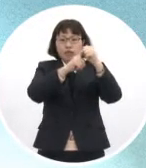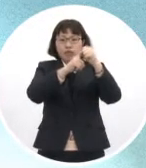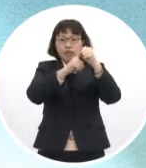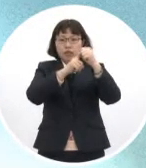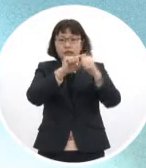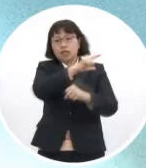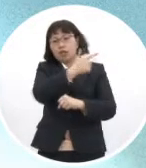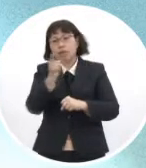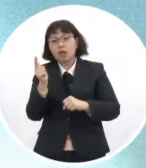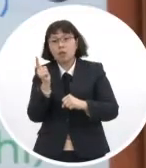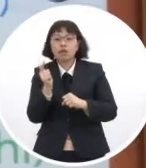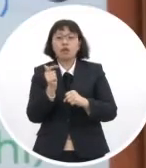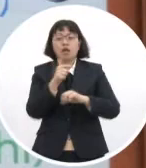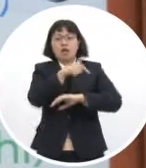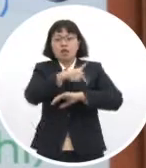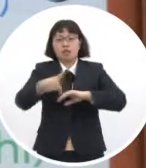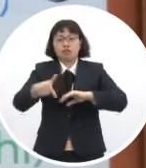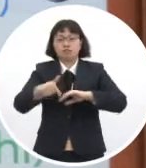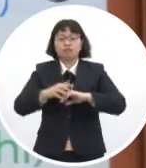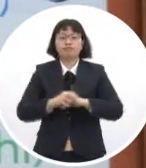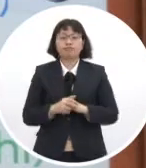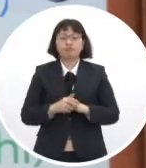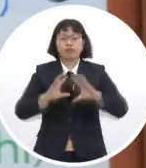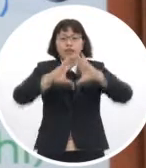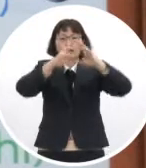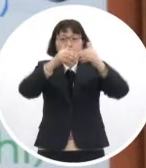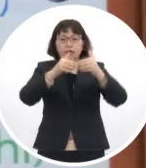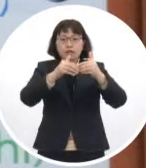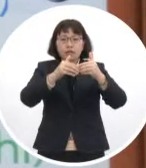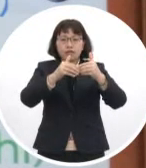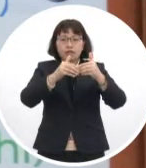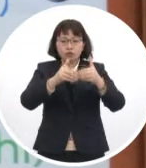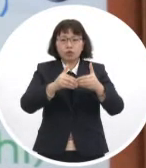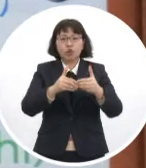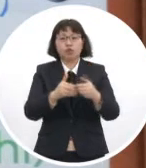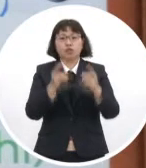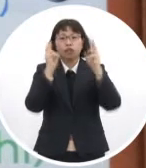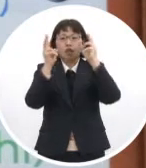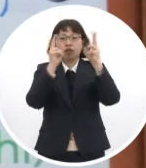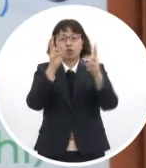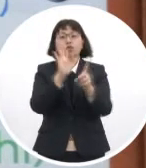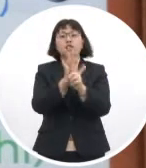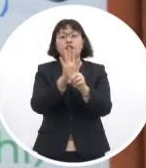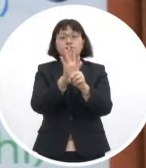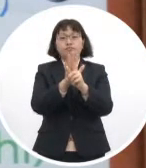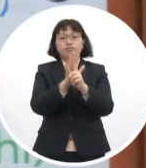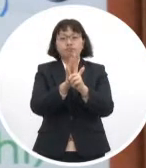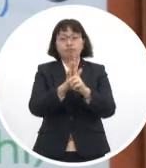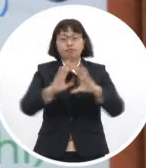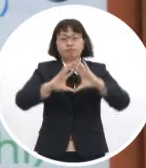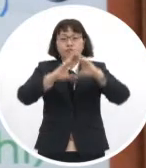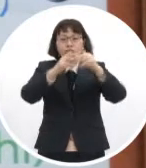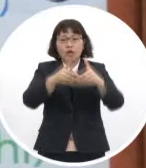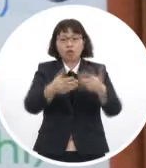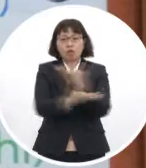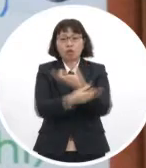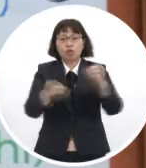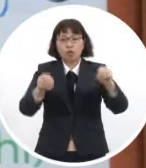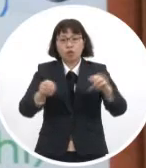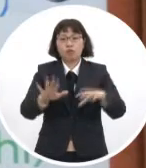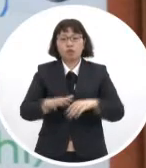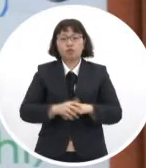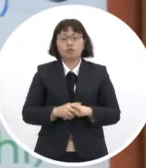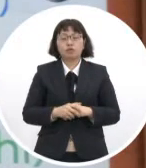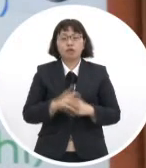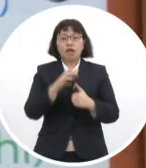ました。 海外展開する企業を支援するため、外国政府と協定を結んでいるよ。